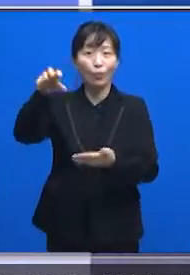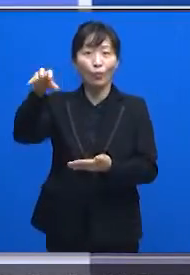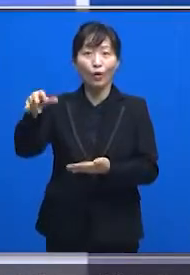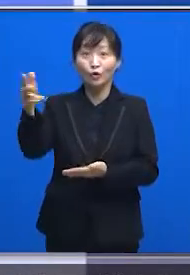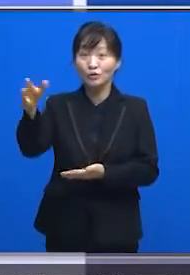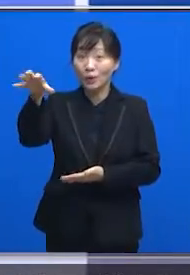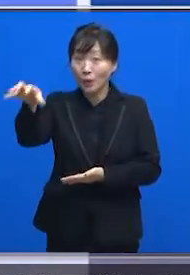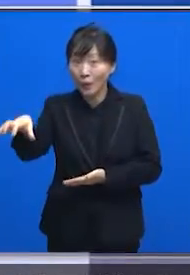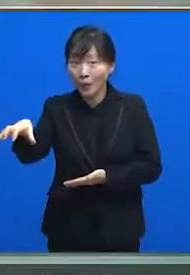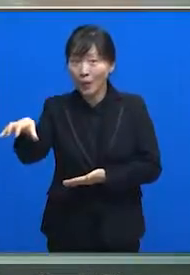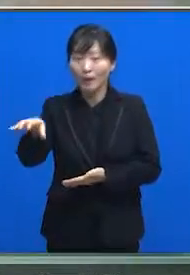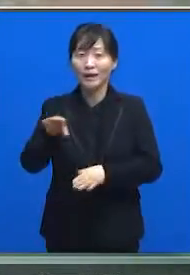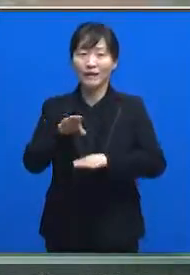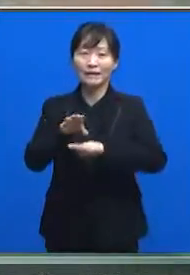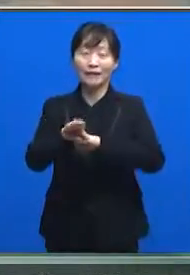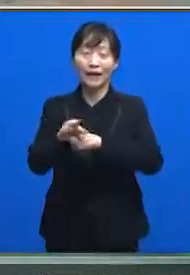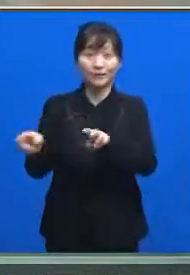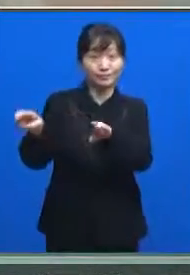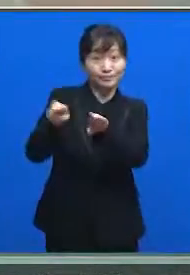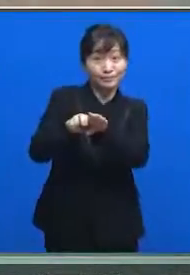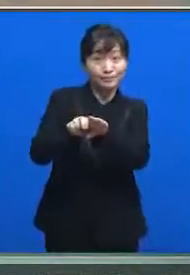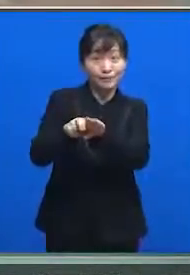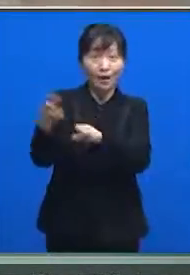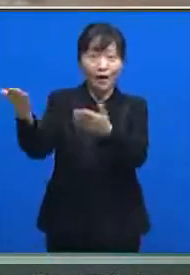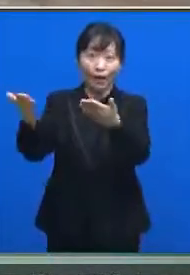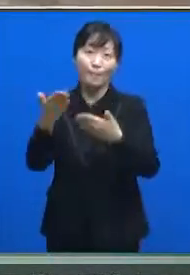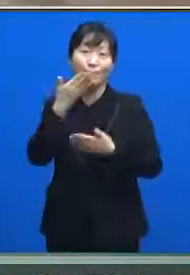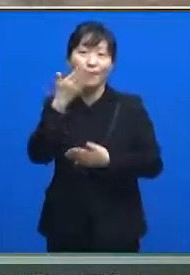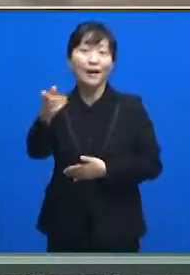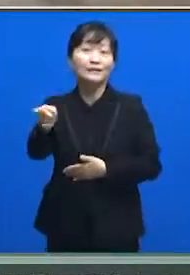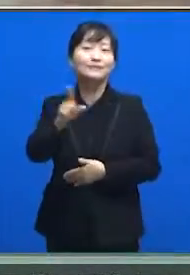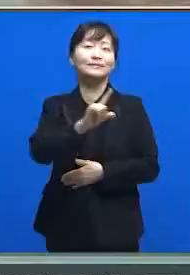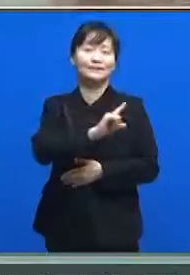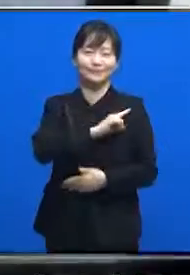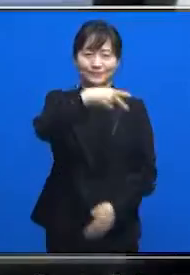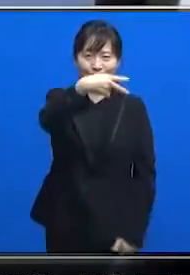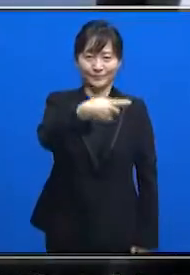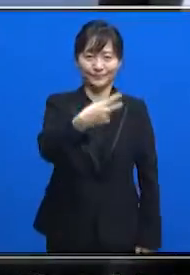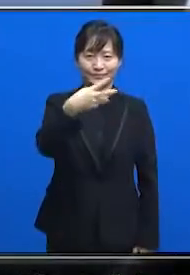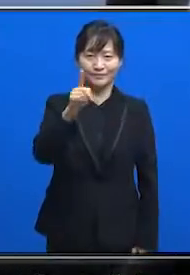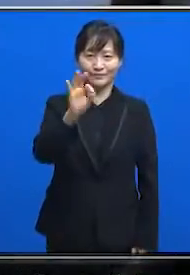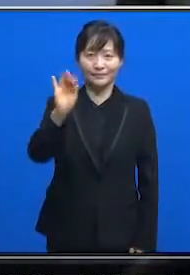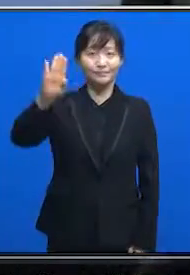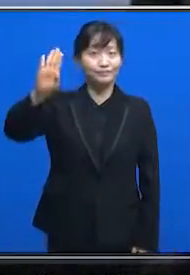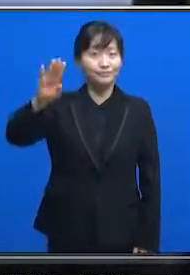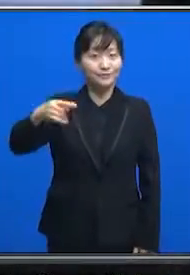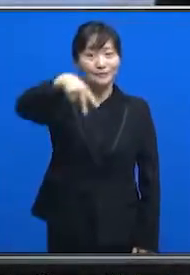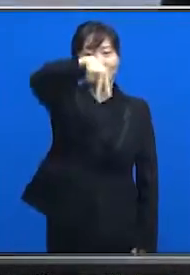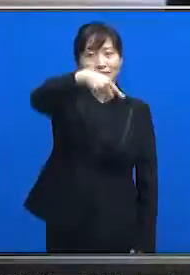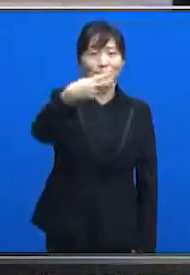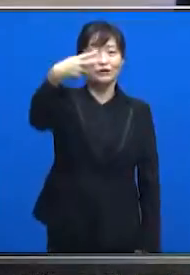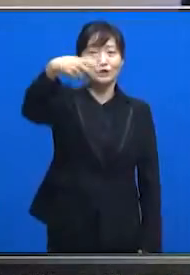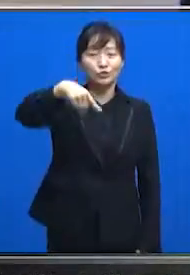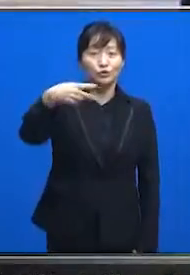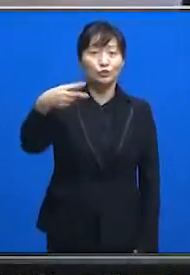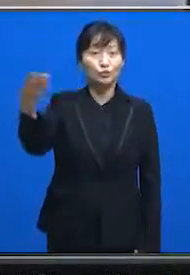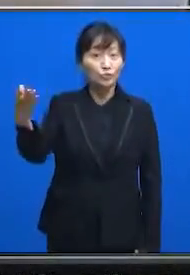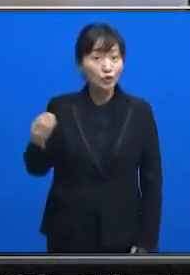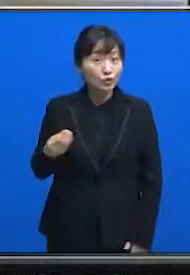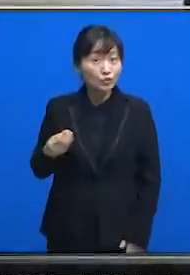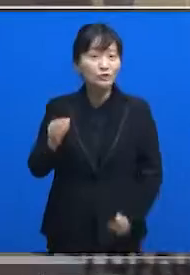대출 신청한 도서를 도서관 주차장 입구에서 차량에 탑승한 채 받을 수 있는 드라이브 스루 도서 대출 서비스를